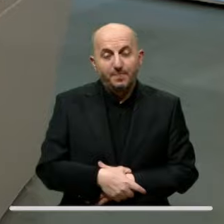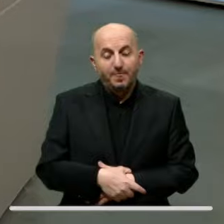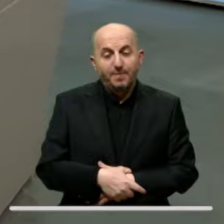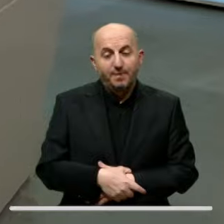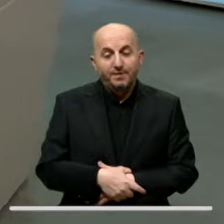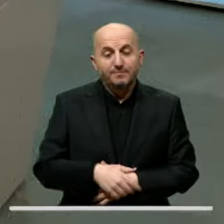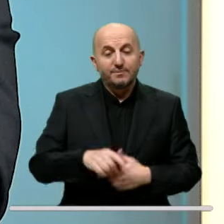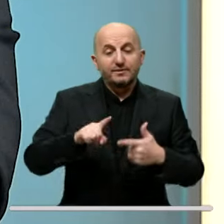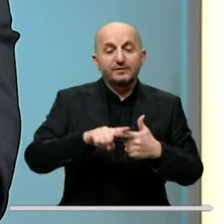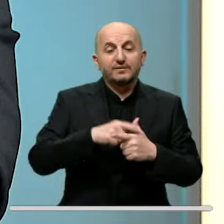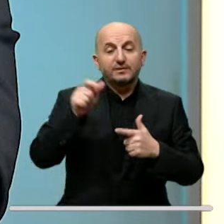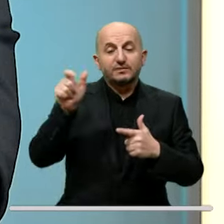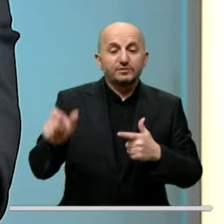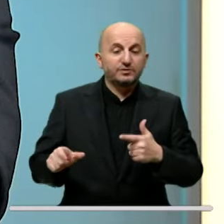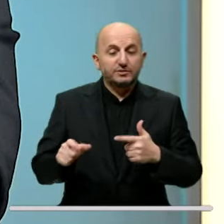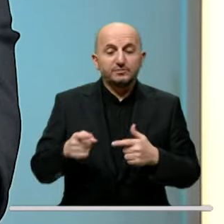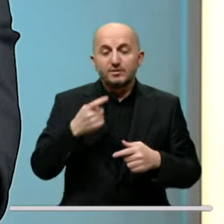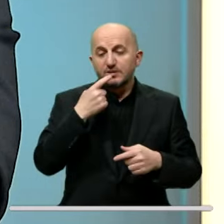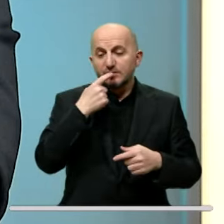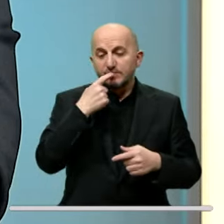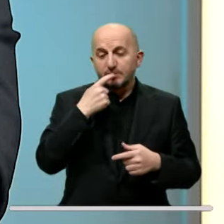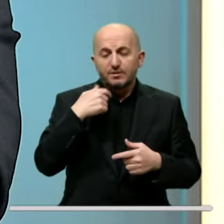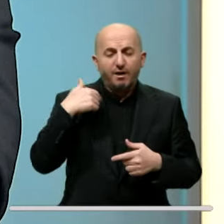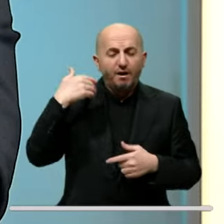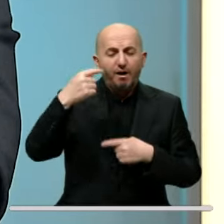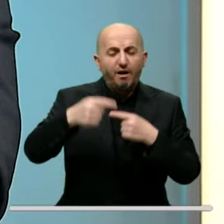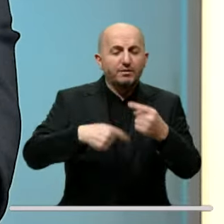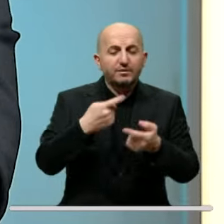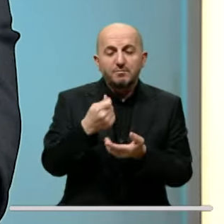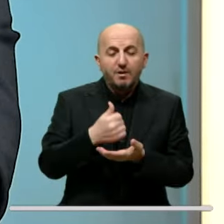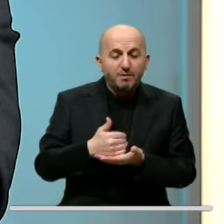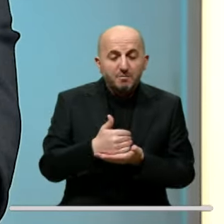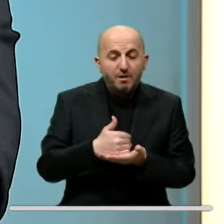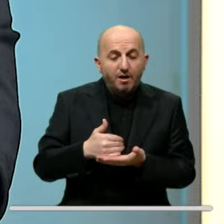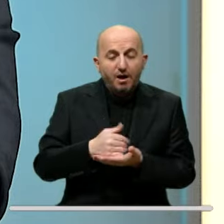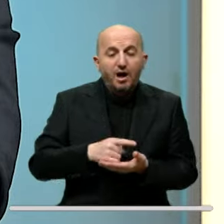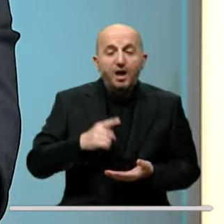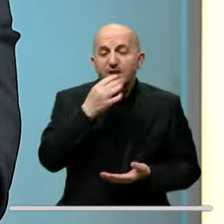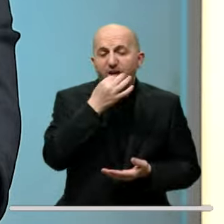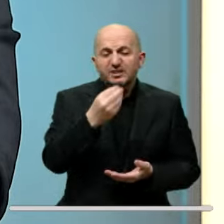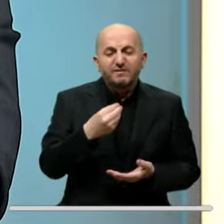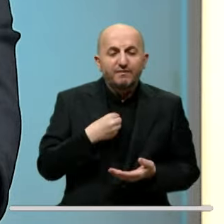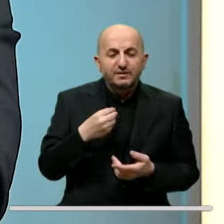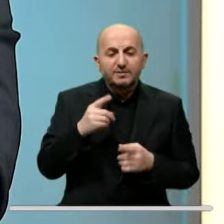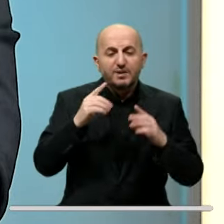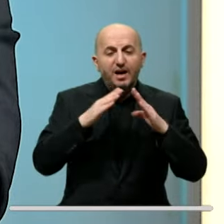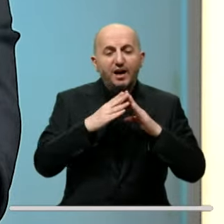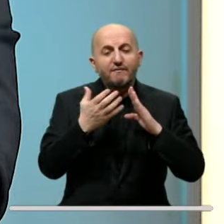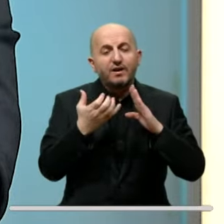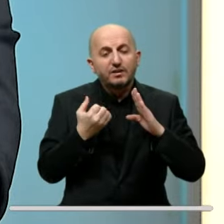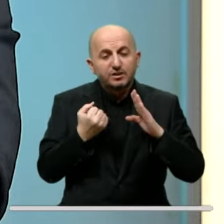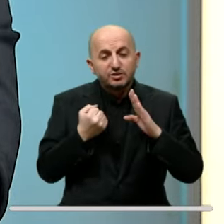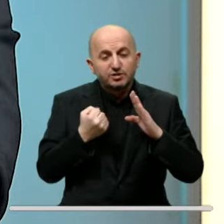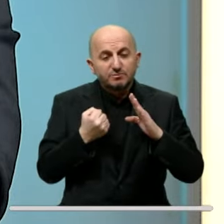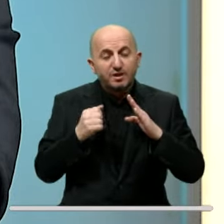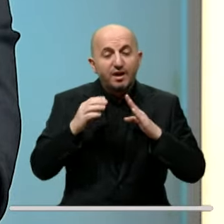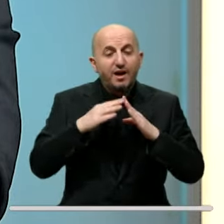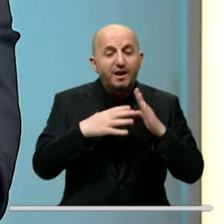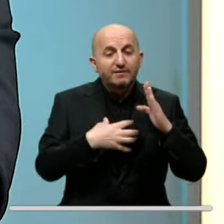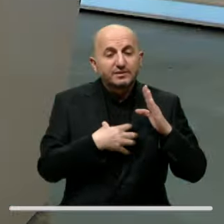Şimdi kiracıyım ben hocam. Yıllardır para biriktiriyorum. Allah nasip ederse bir ev alacağım. İnşallah. Evet. Ev